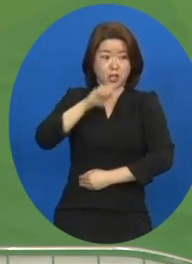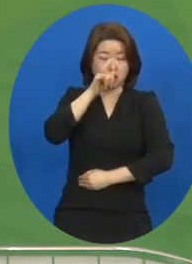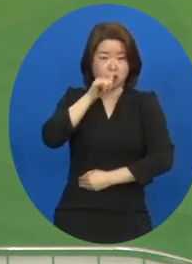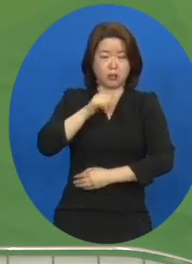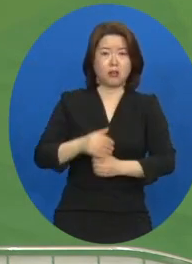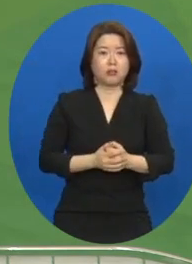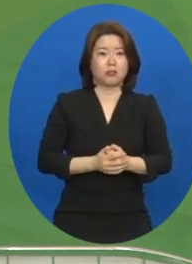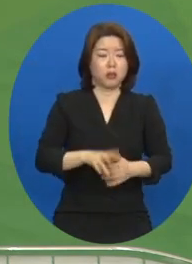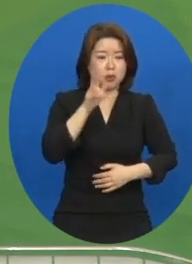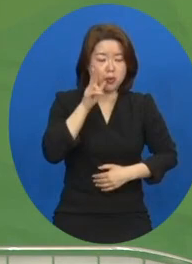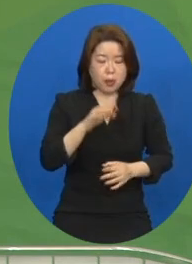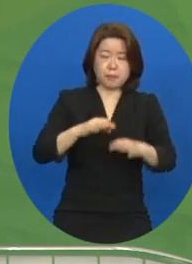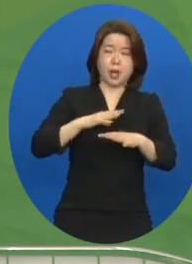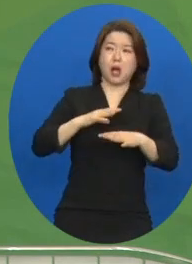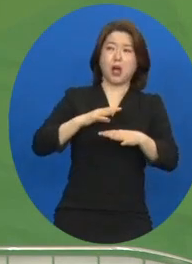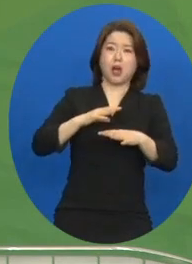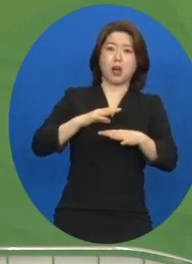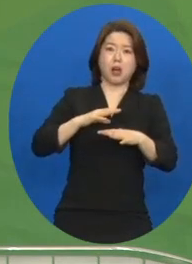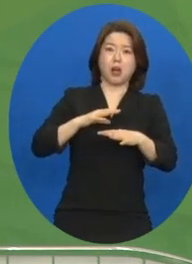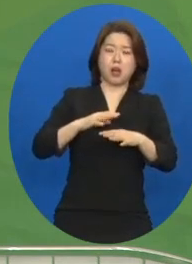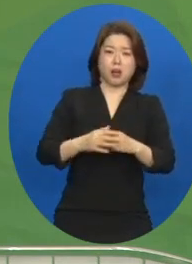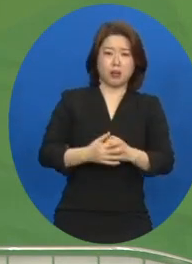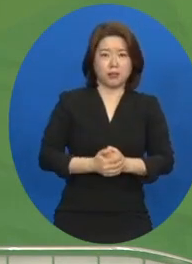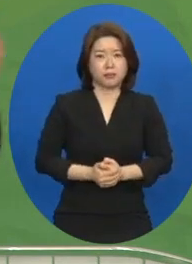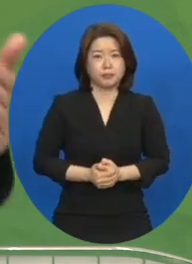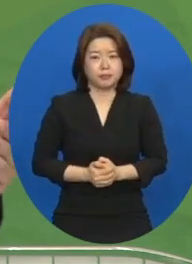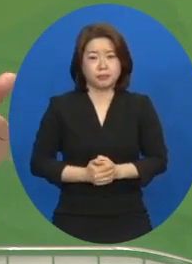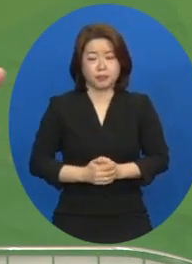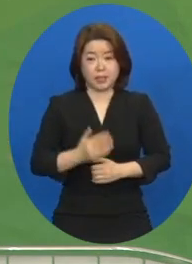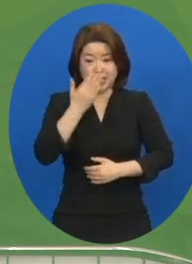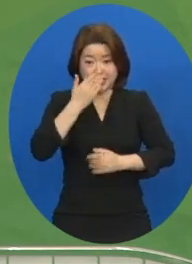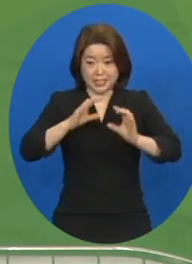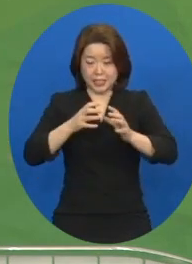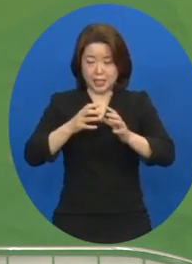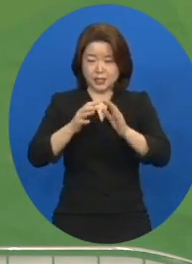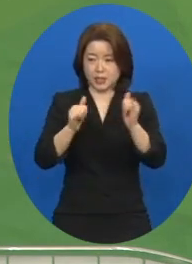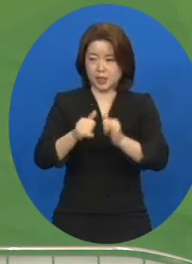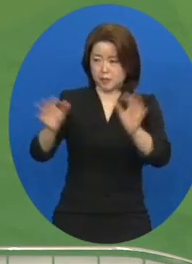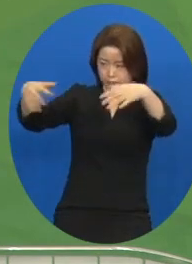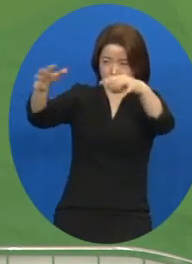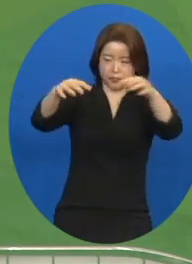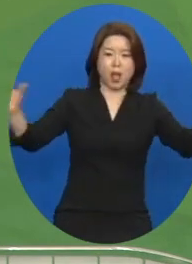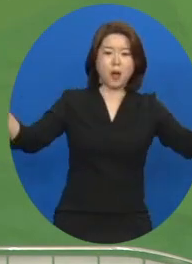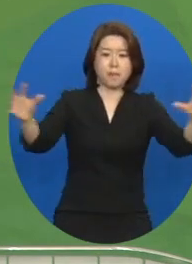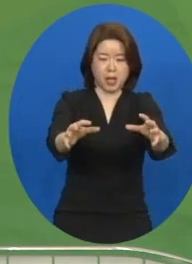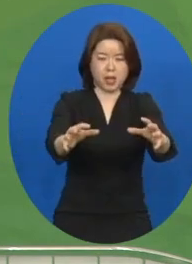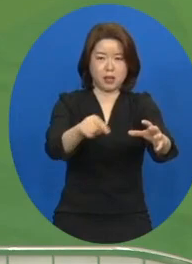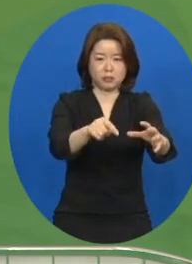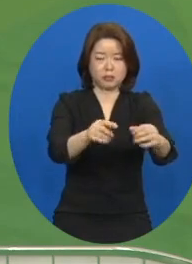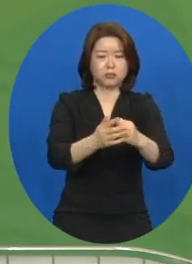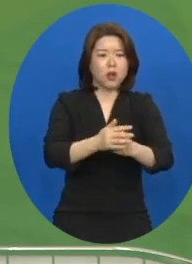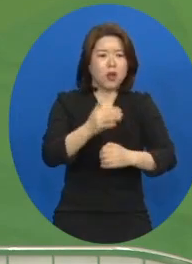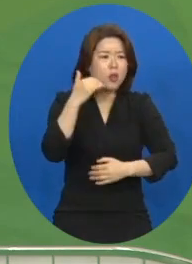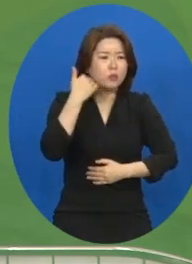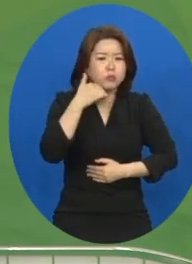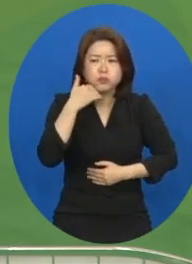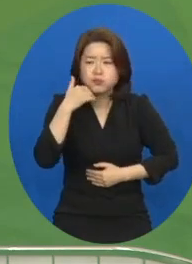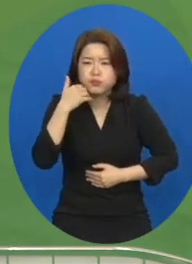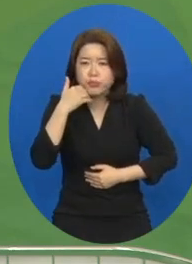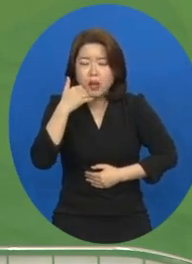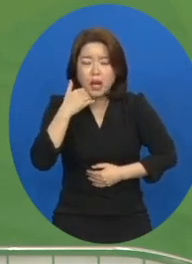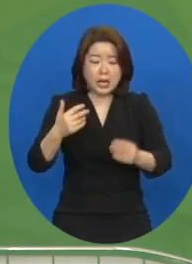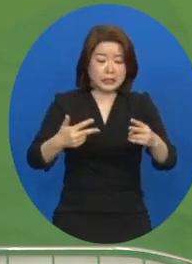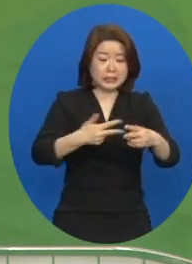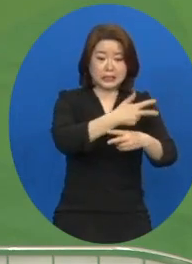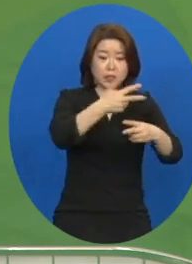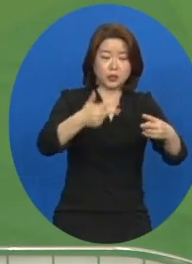여호수아가 깜짝 놀랐어요. 그래서 이스라엘 백성을 모으고 도대체 누가